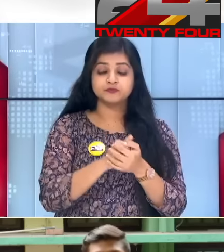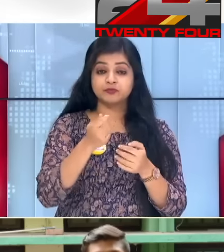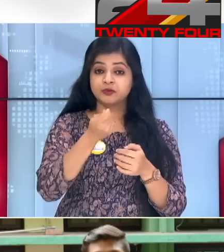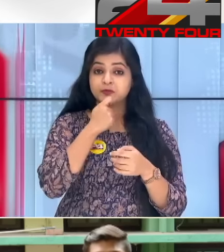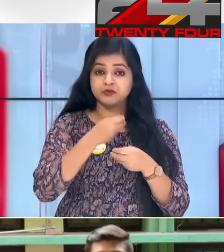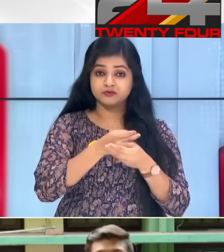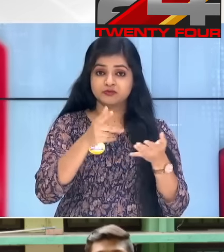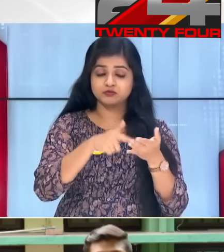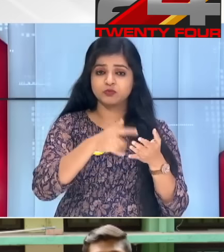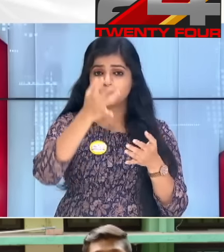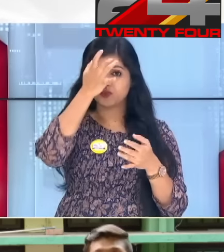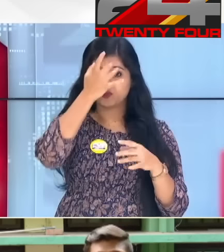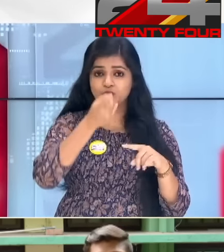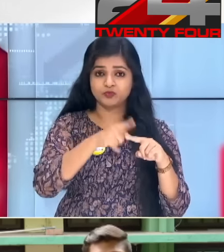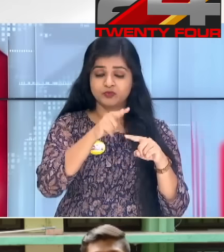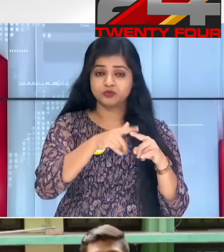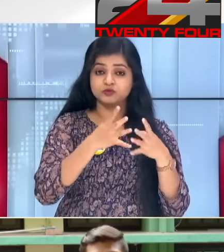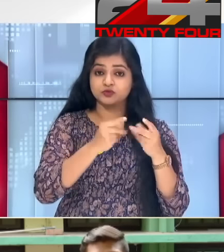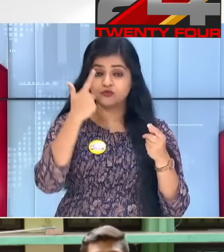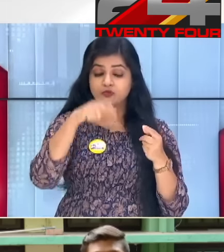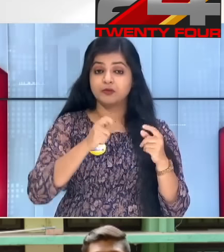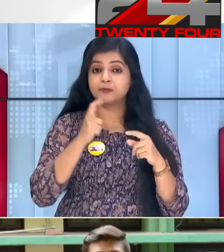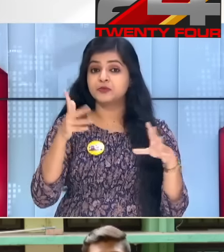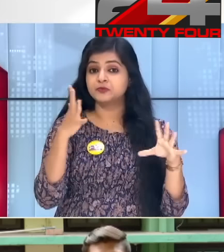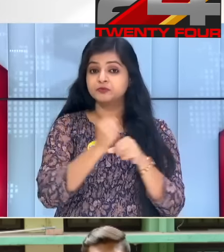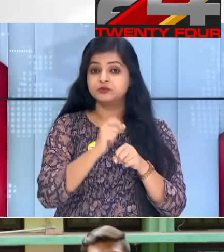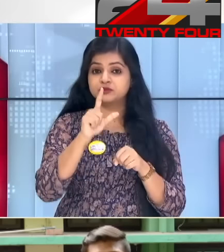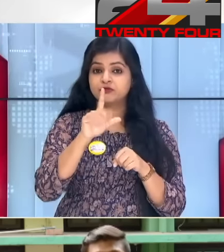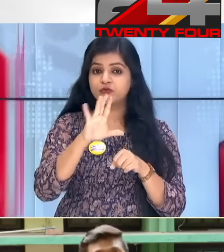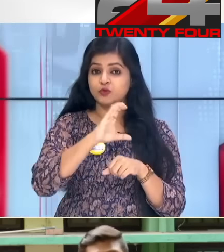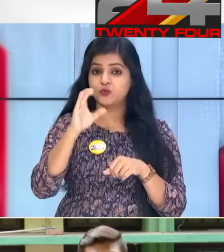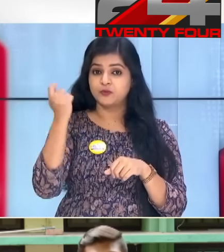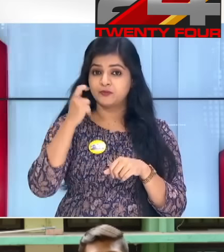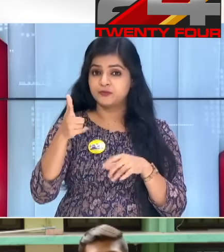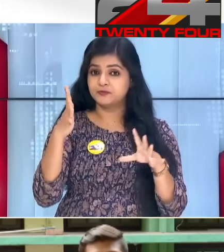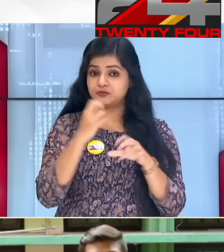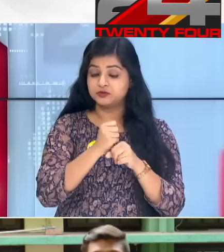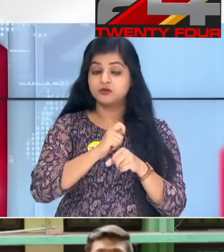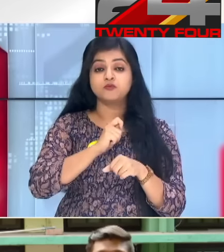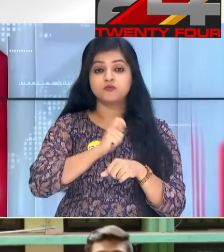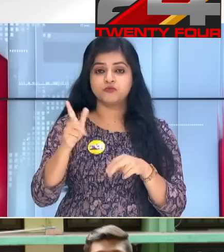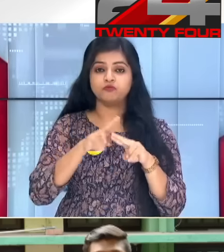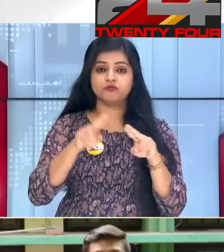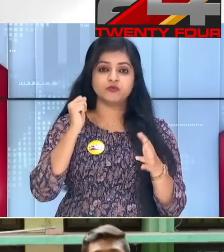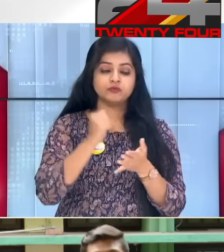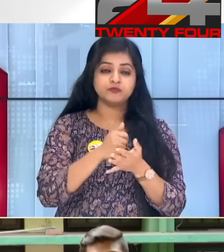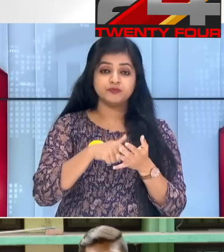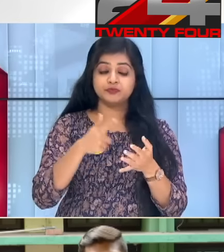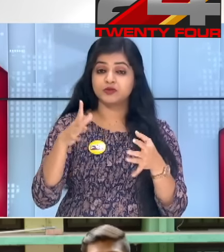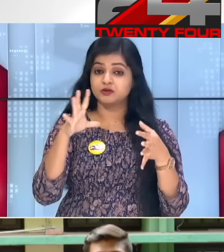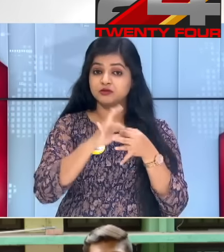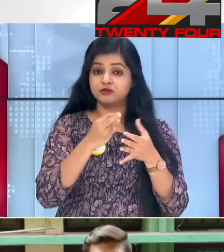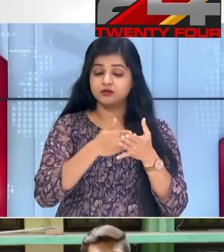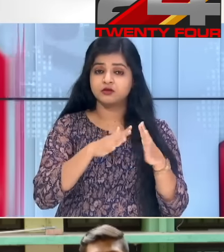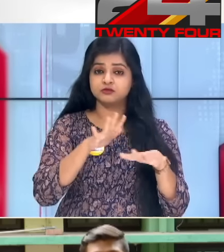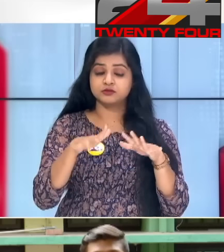മരുന്ന് വിതരണത്തിലെ പ്രതിസന്ധി നീങ്ങണമെങ്കിൽ ഈ ഒരു കുടിശിക 75 കോടിയോളം രൂപ കുടിശികയുണ്ട് അത് കൊടുത്തു തീർക്കേണ്ടതുണ്ട് അതുമായി ബന്ധപ്പെട്ട